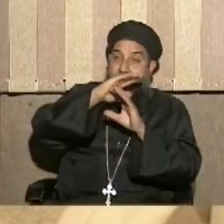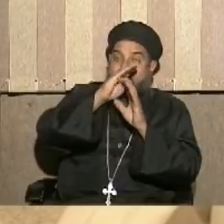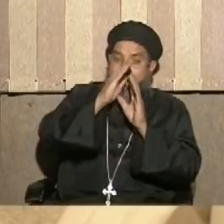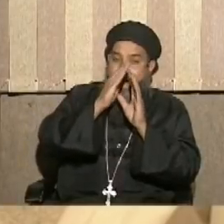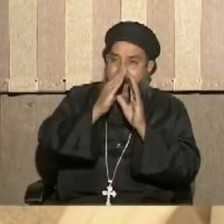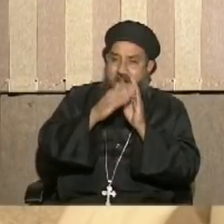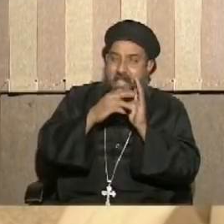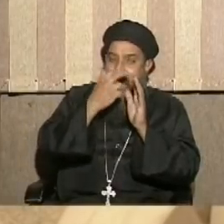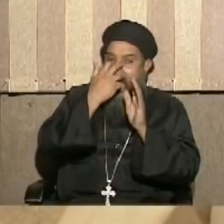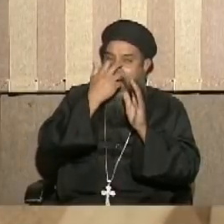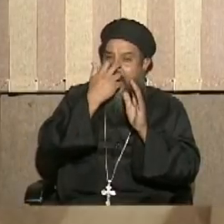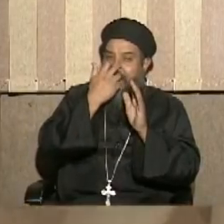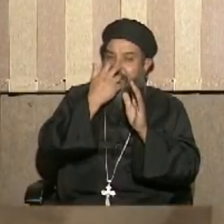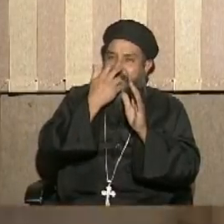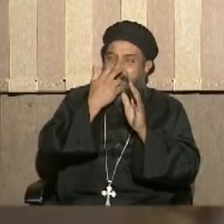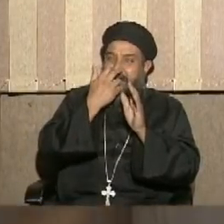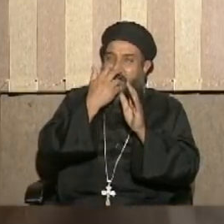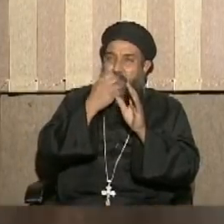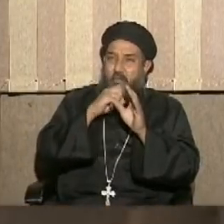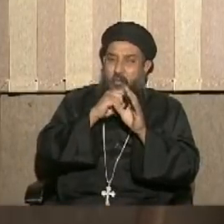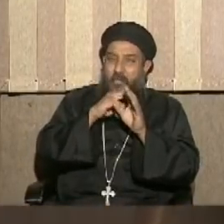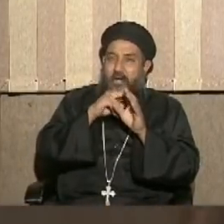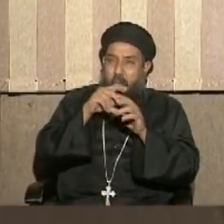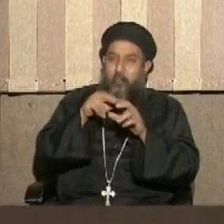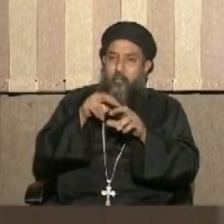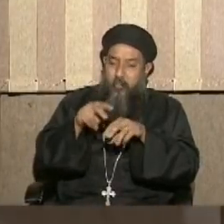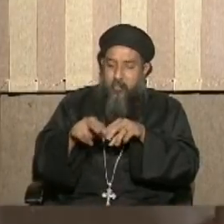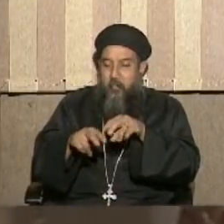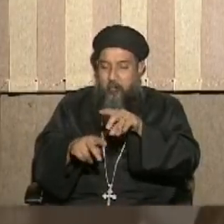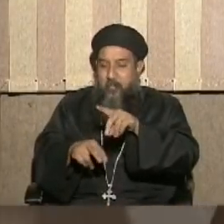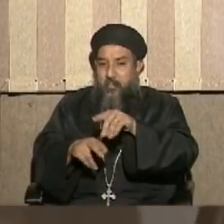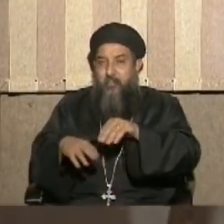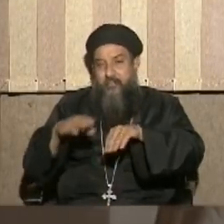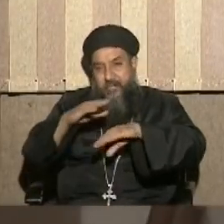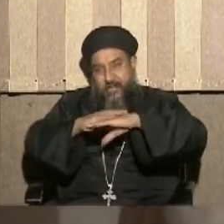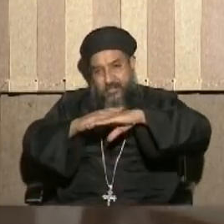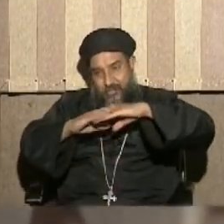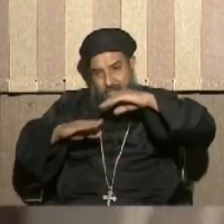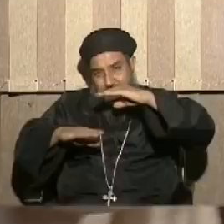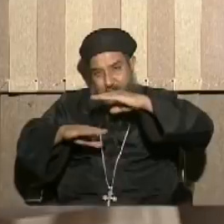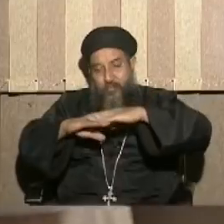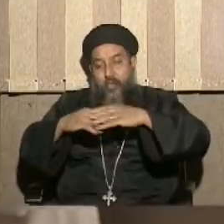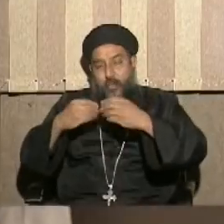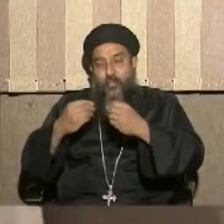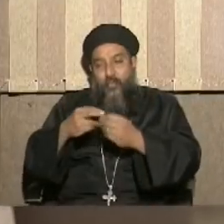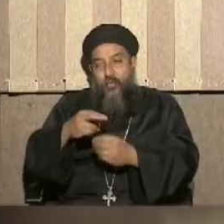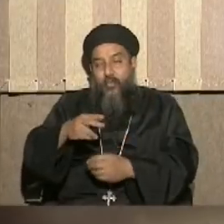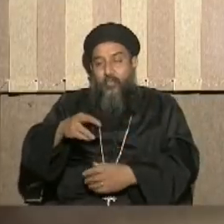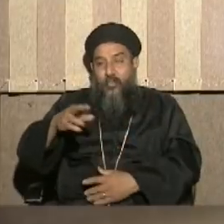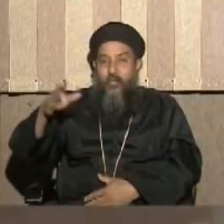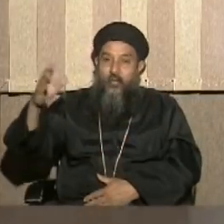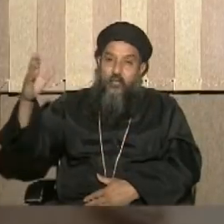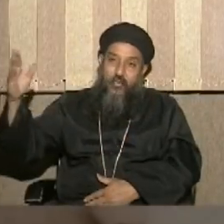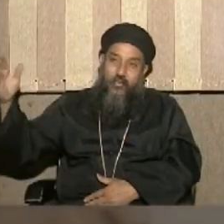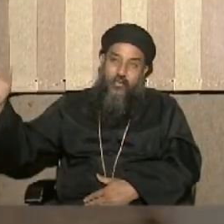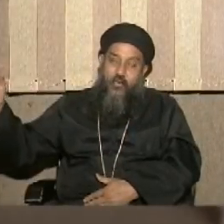قلاية قديمة مهجورة محتاجة توضيب وترتيب. روحوا يا